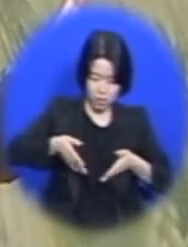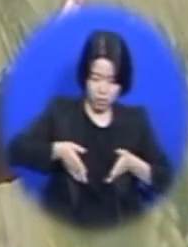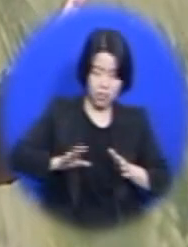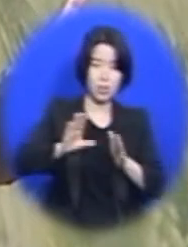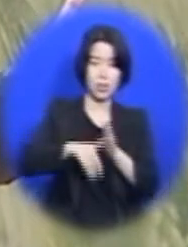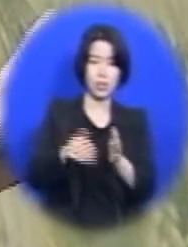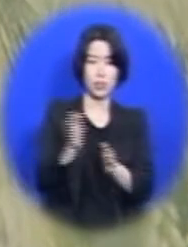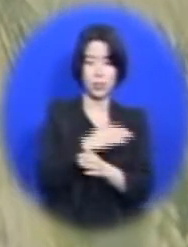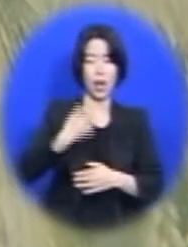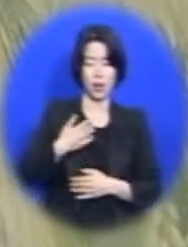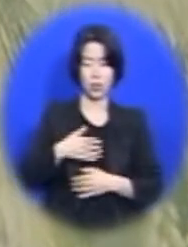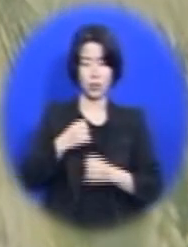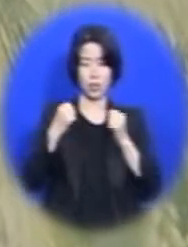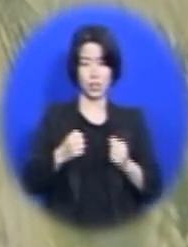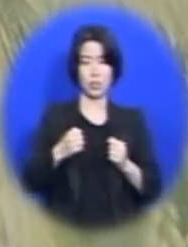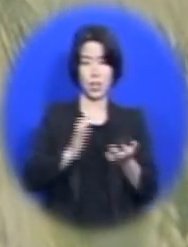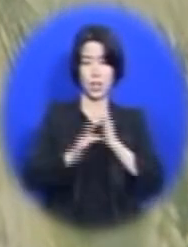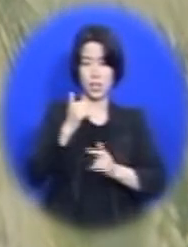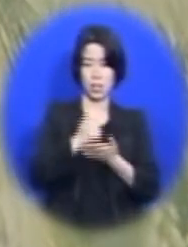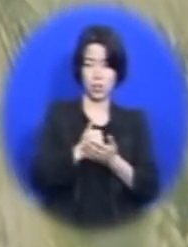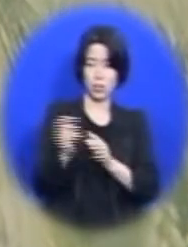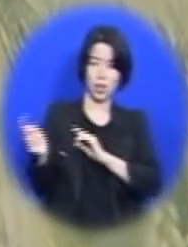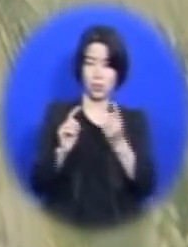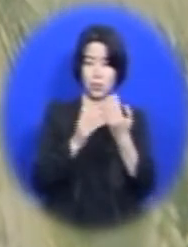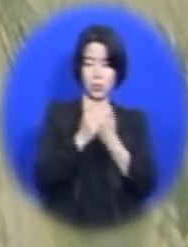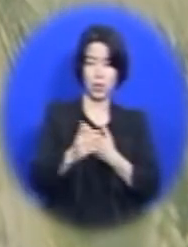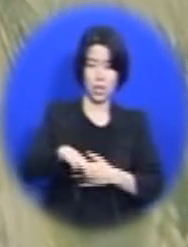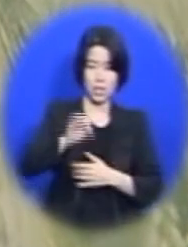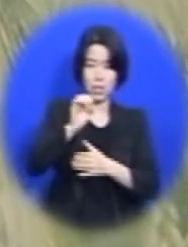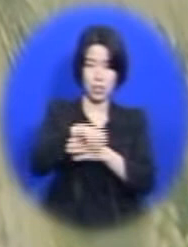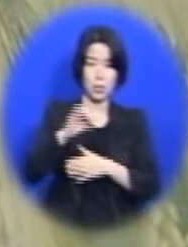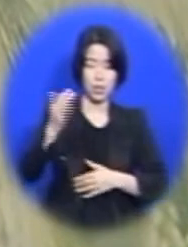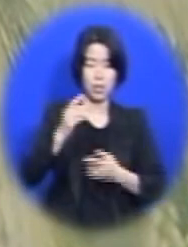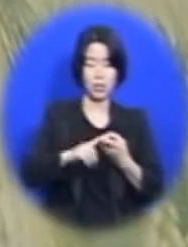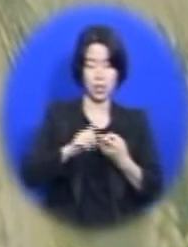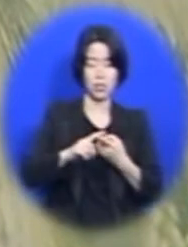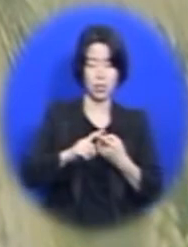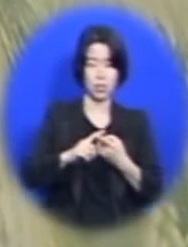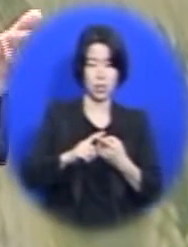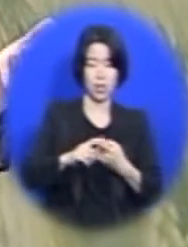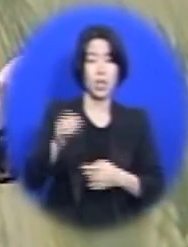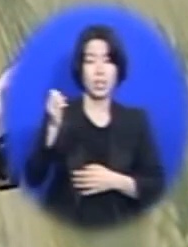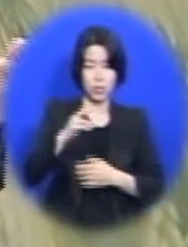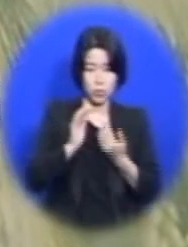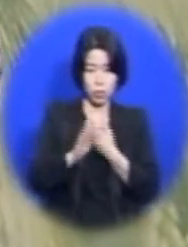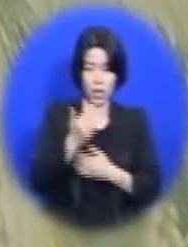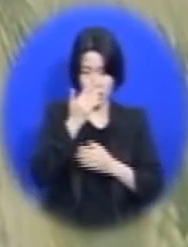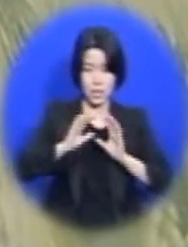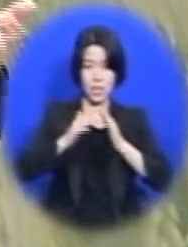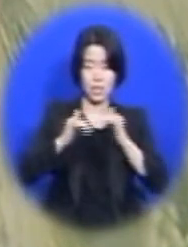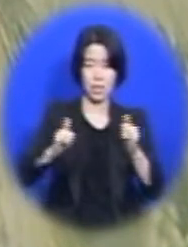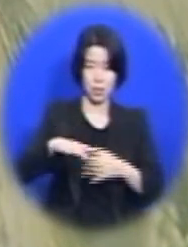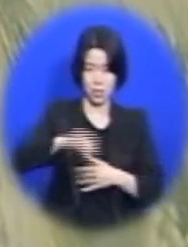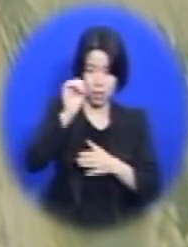계신 분입니다. 예수님이 부활의 첫 열매가 되실 것에 대해서. 그리고 이스라엘 백성들에게 첫